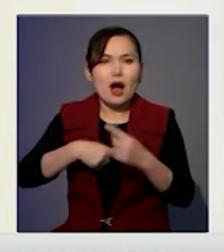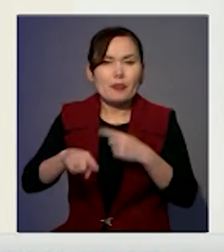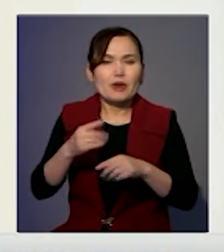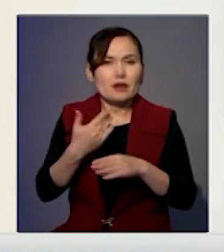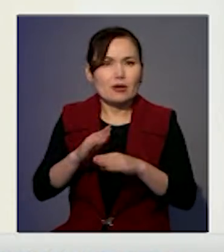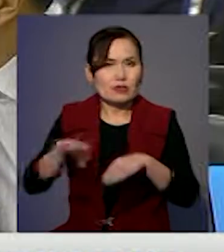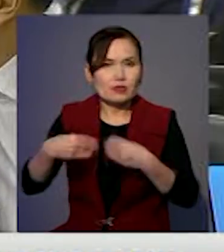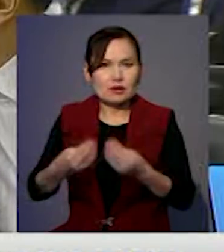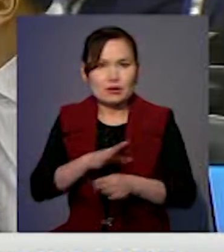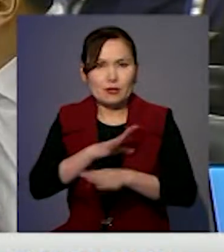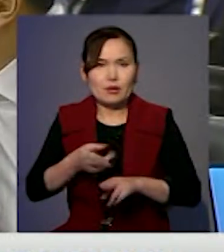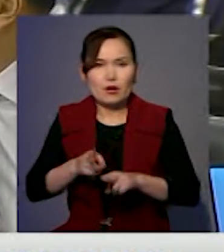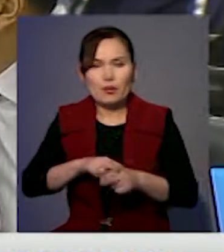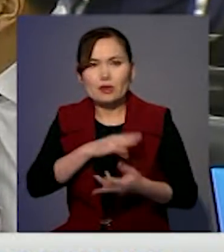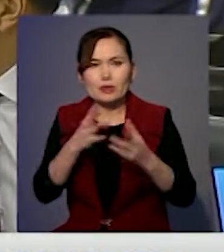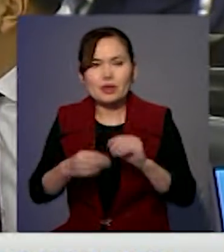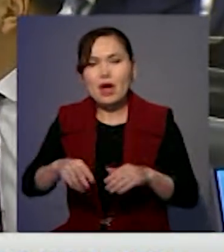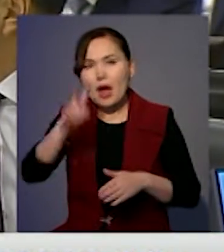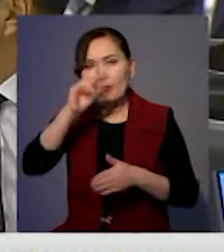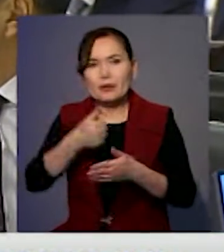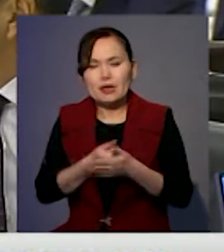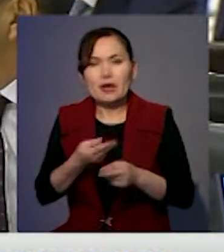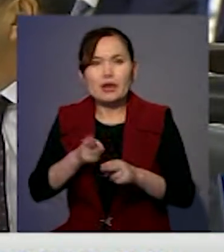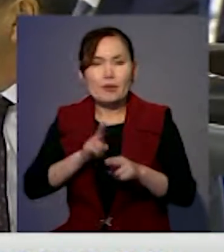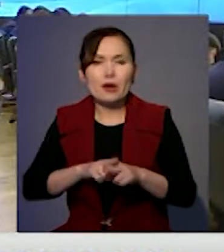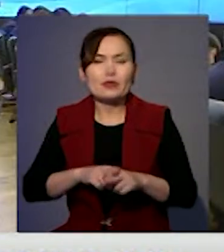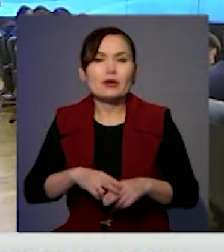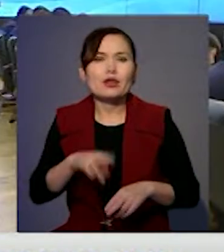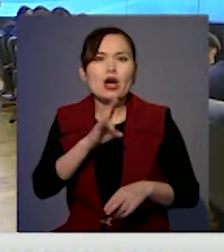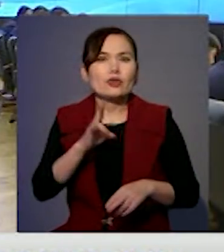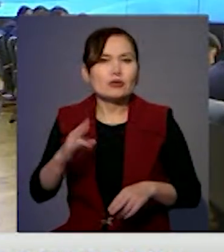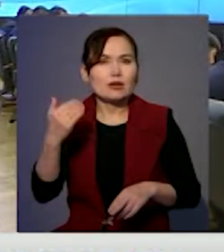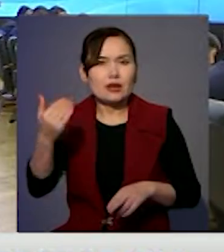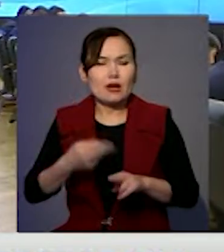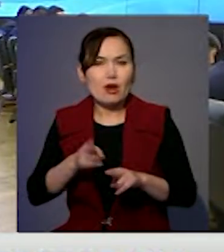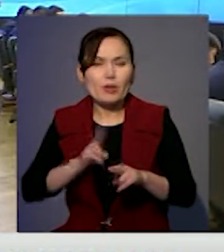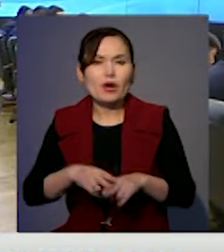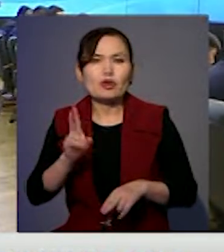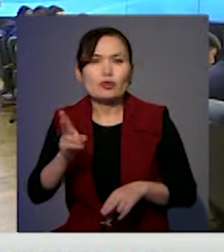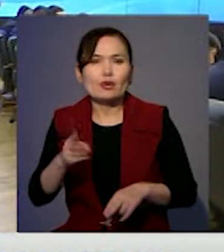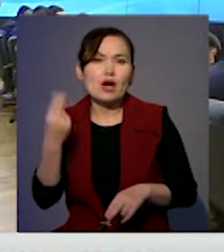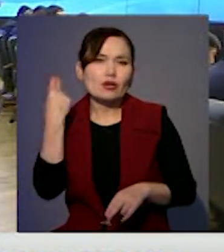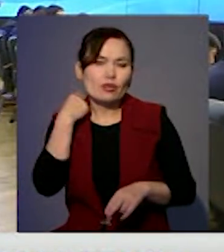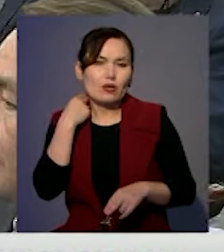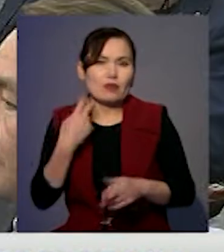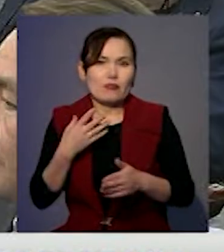қайта несиелендірілген қарыз өсіп келеді. Бұл ретте президент қарызын өтемегендерді жазалауды тапсырды.